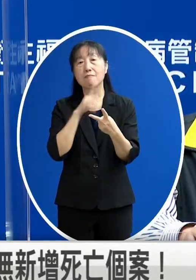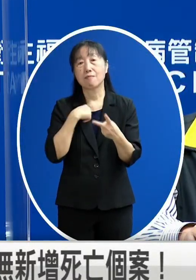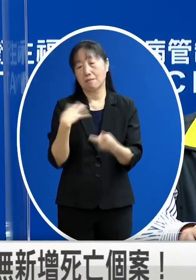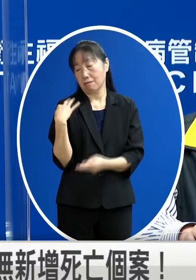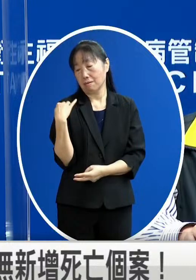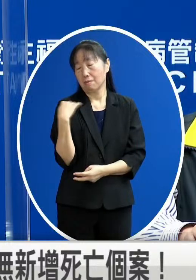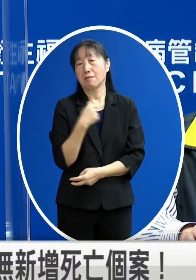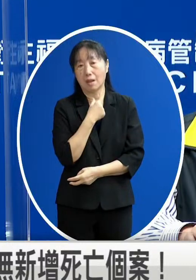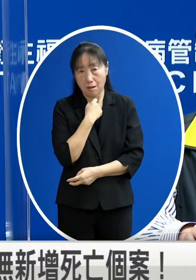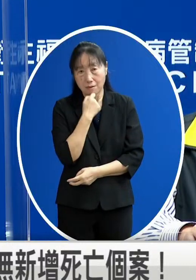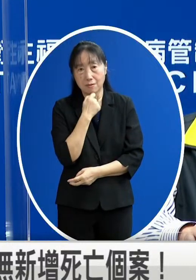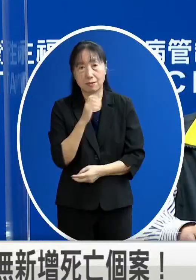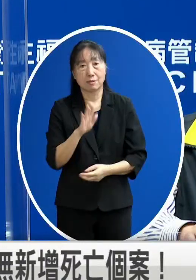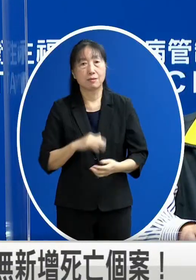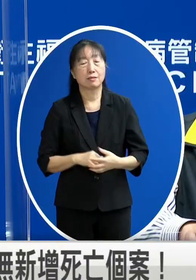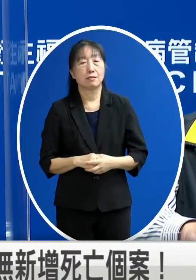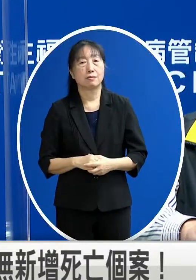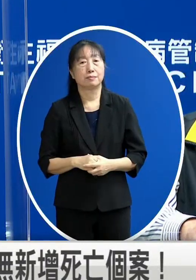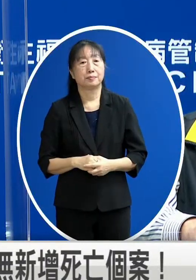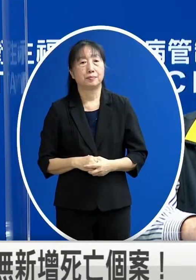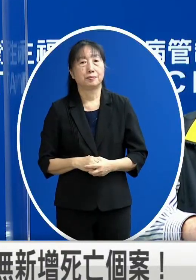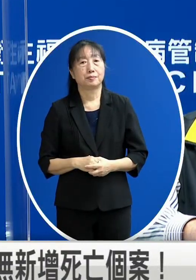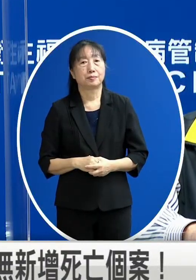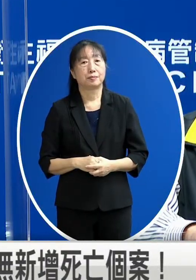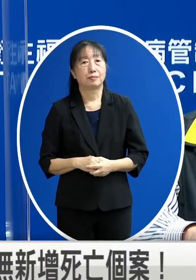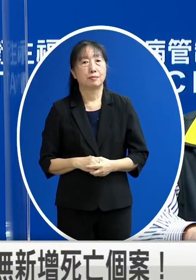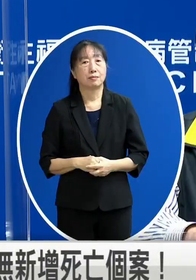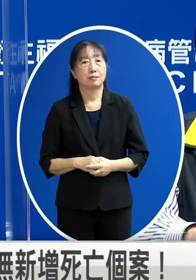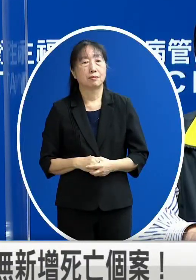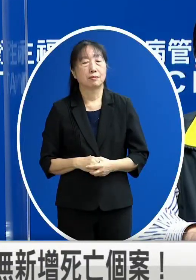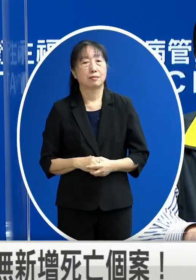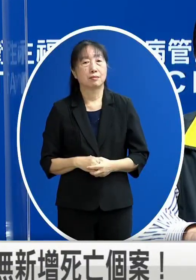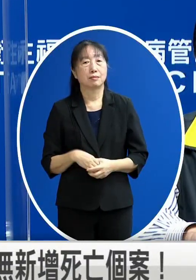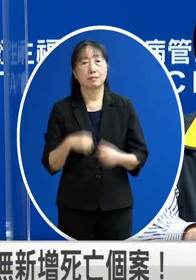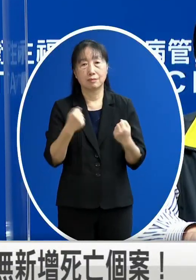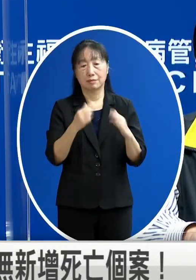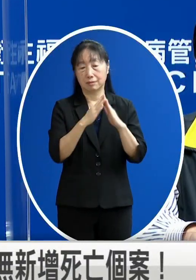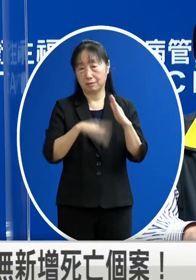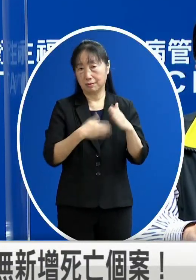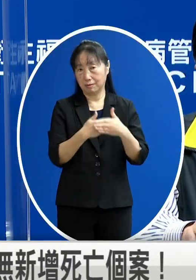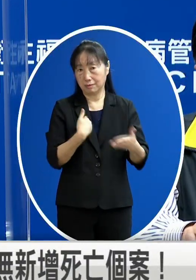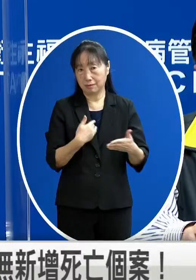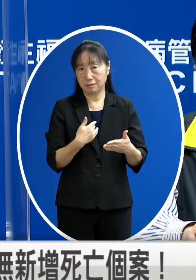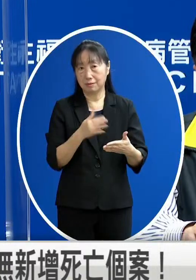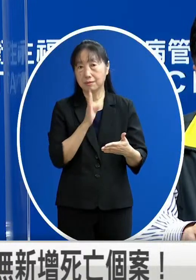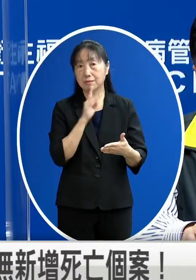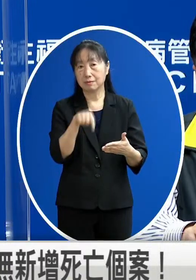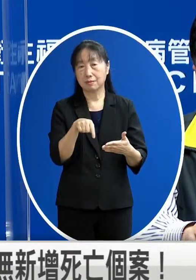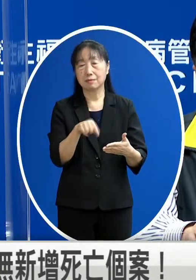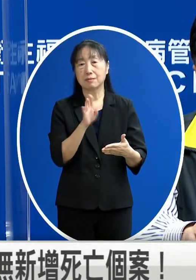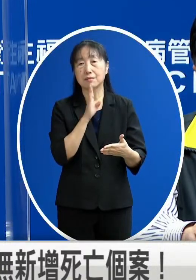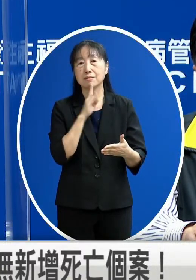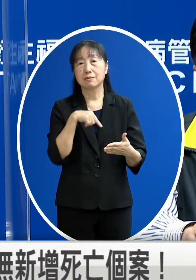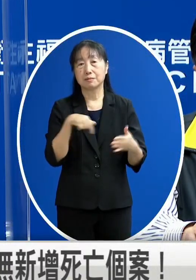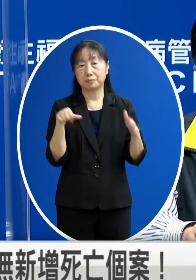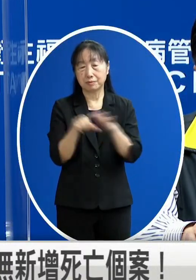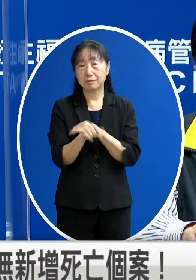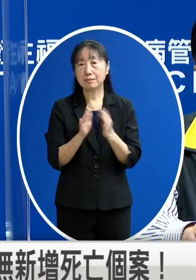咳嗽的一个症状，那不过他们是哈在虽然是在居隔，可是在居隔进去之后